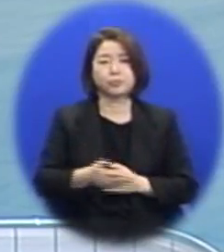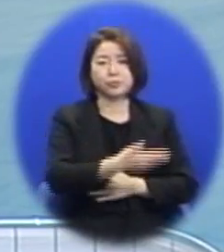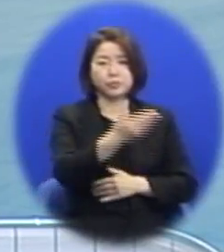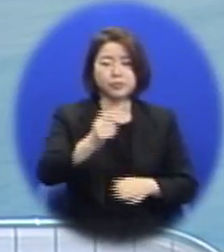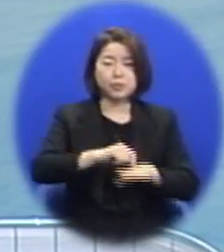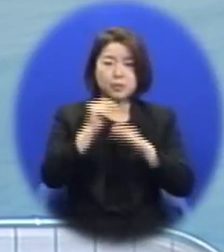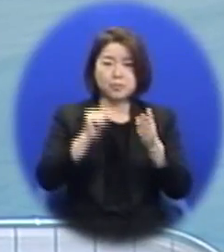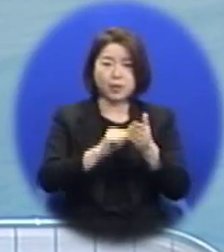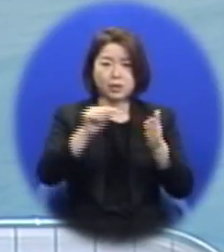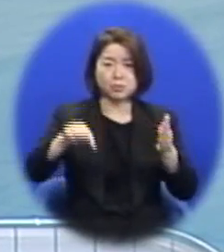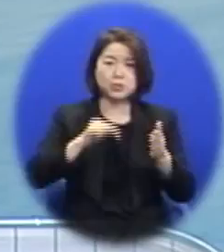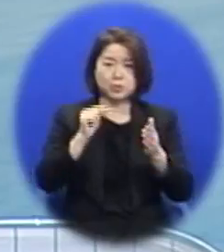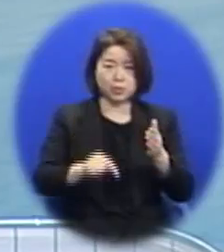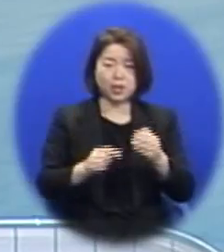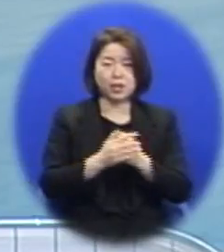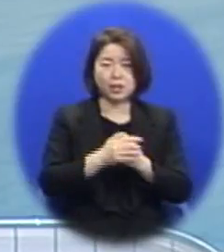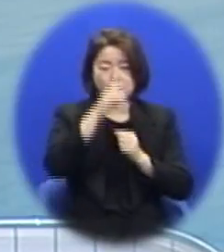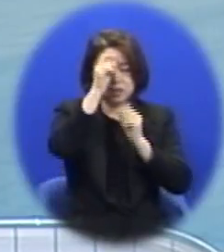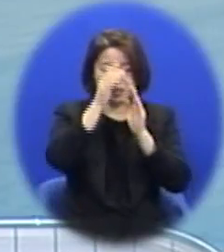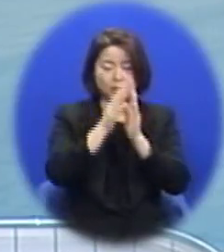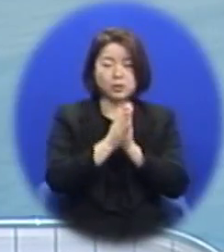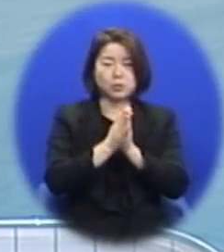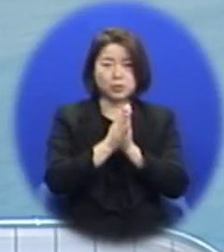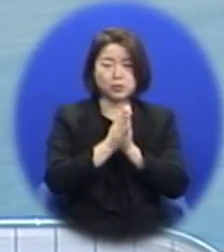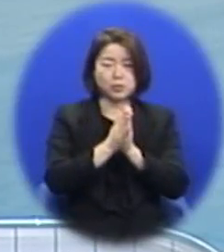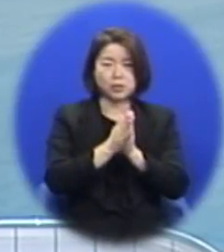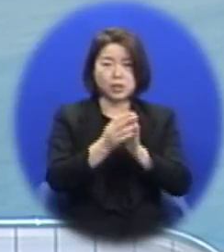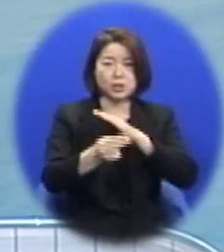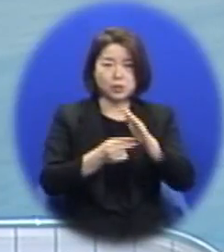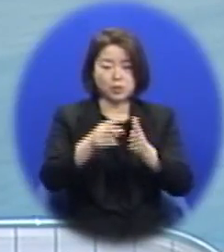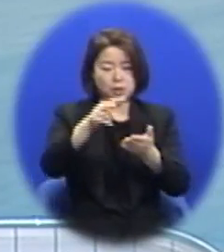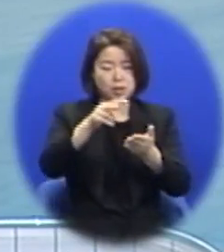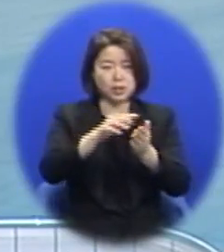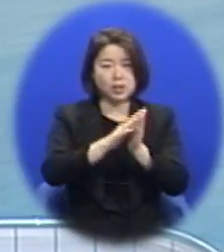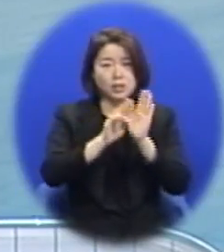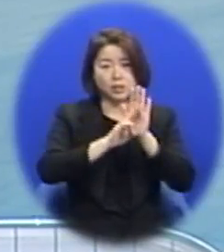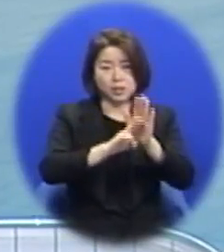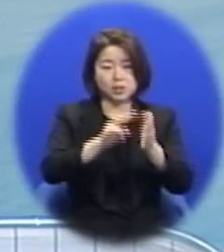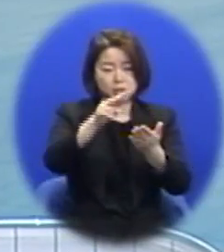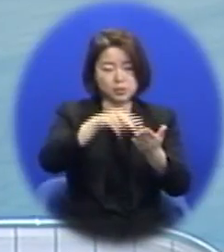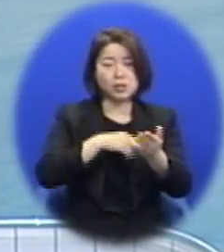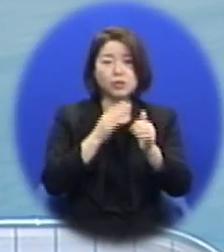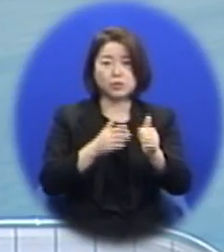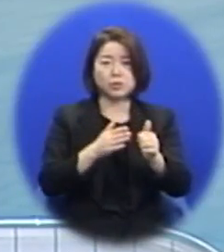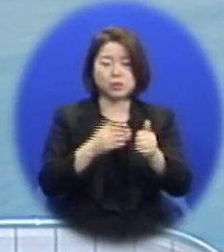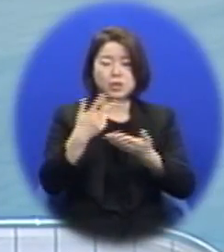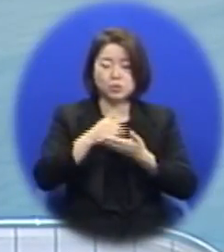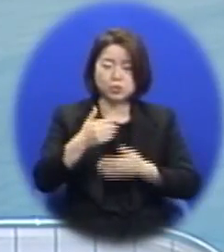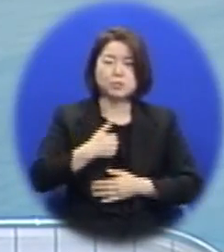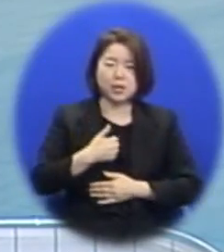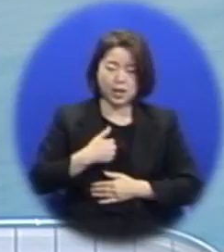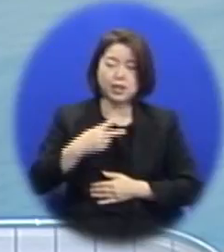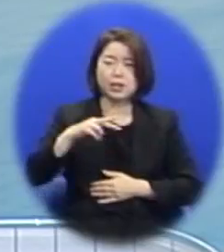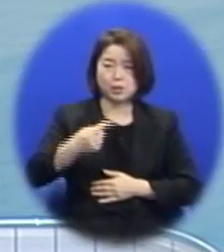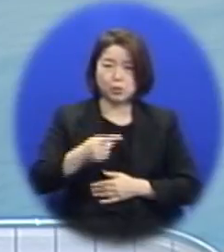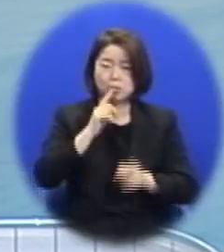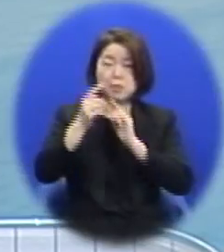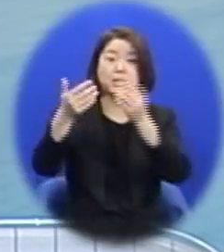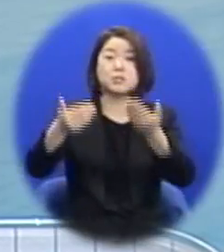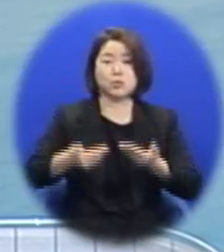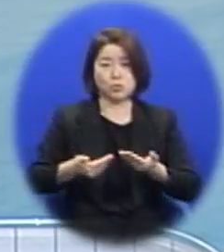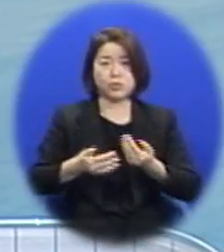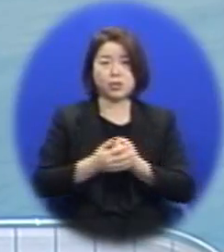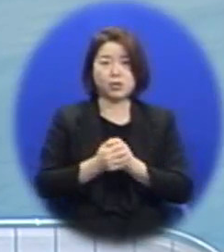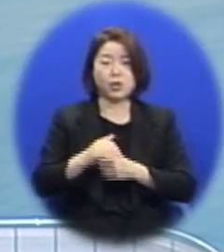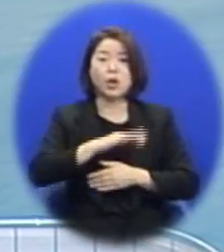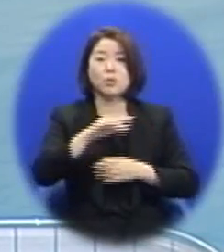여러분들의 마음속에 기도로 요한계시록을 읽으세요. 주님, 제게도 말씀해 주세요. 제게 말씀해 주세요.